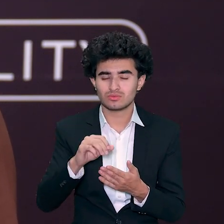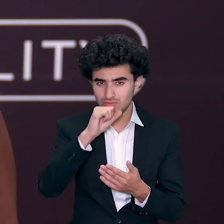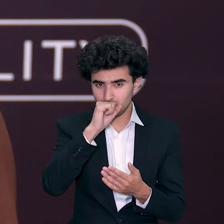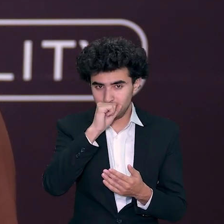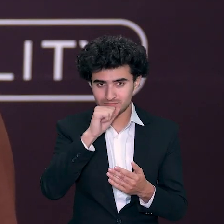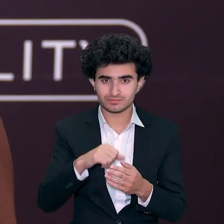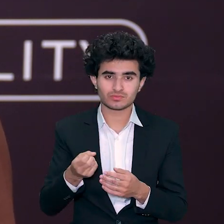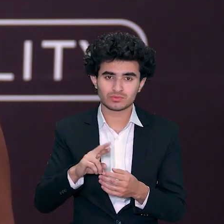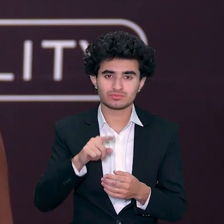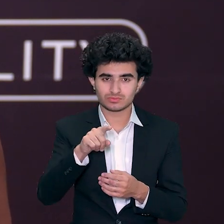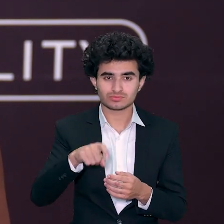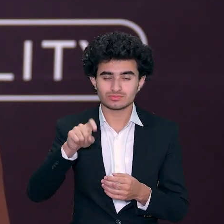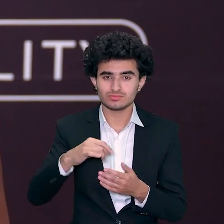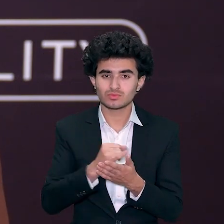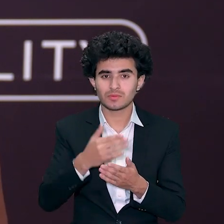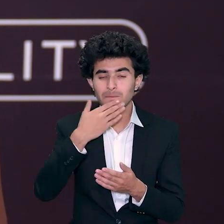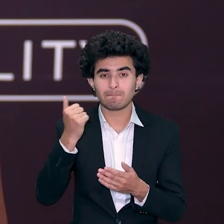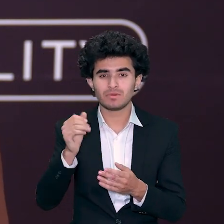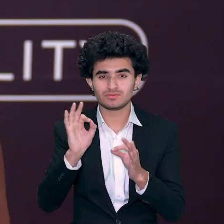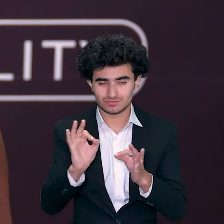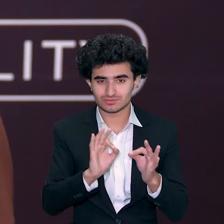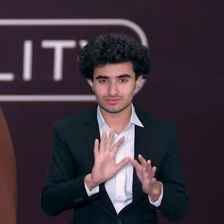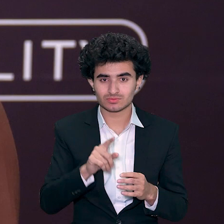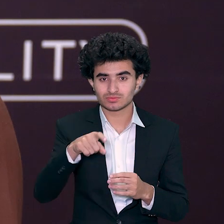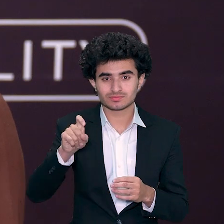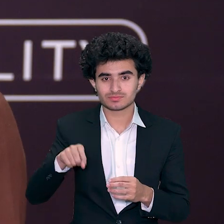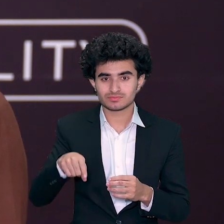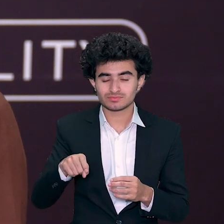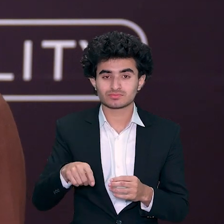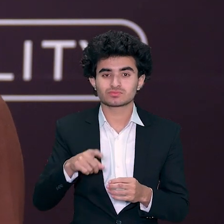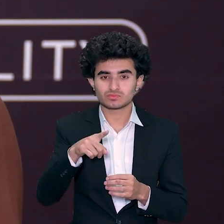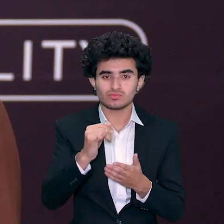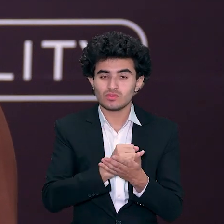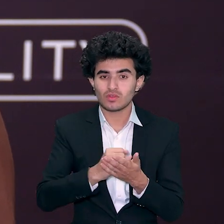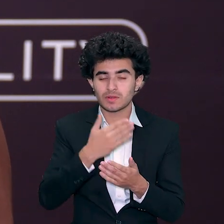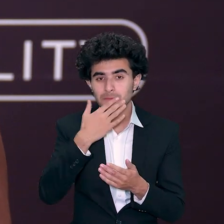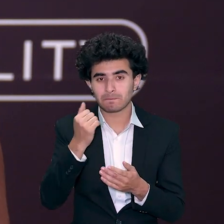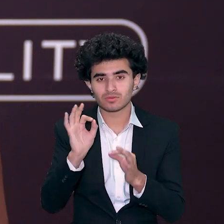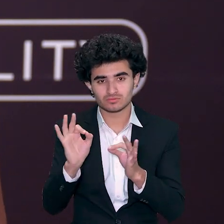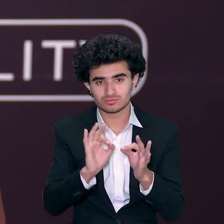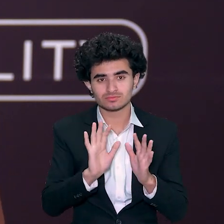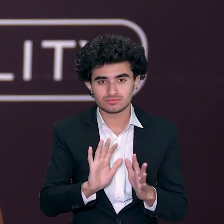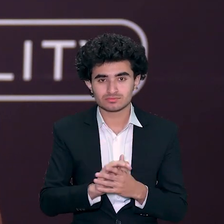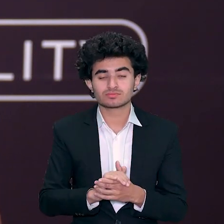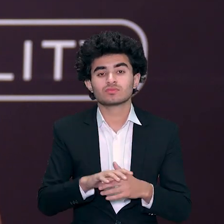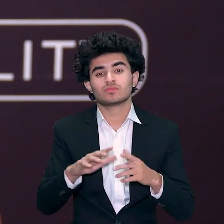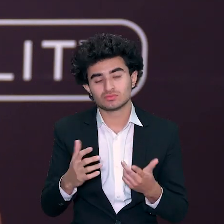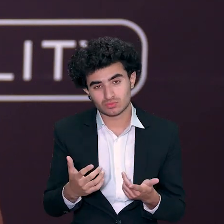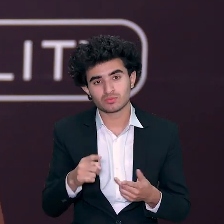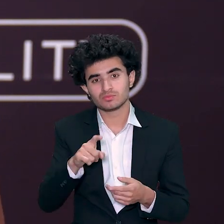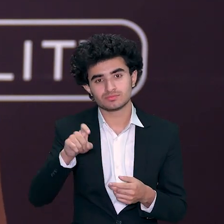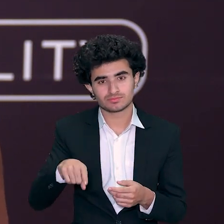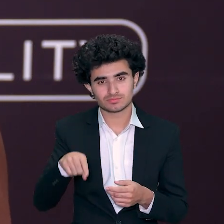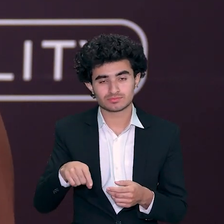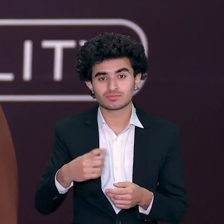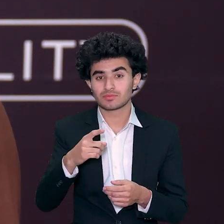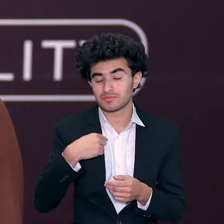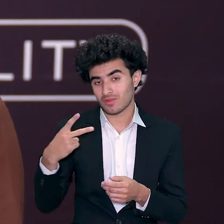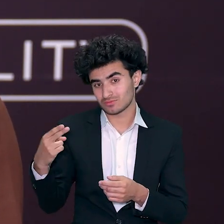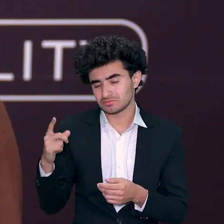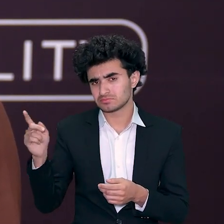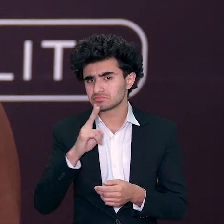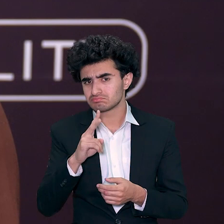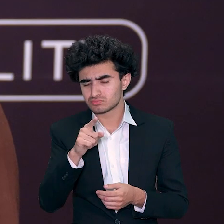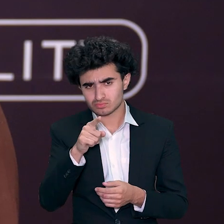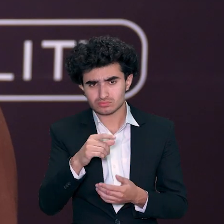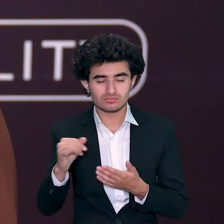نے کہا کہ جب میں نے اپنی ایک کزن ہے، میں نے اس سے بات کی، وہ مجھے کہتا ہے کہ تم کیا لے رہے ہو؟ میں نے کہا یار میں تو وہ لے رہا ہوں، میں آرٹس لے رہا ہوں۔